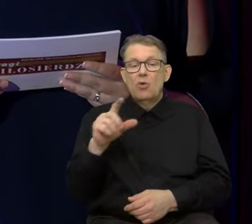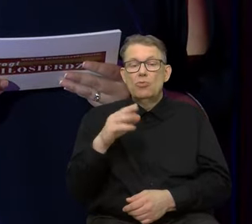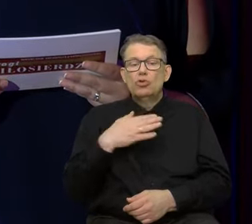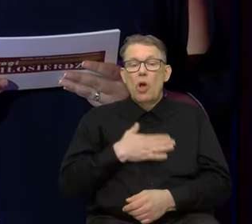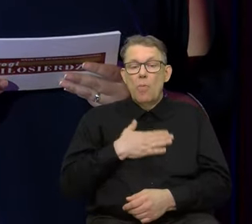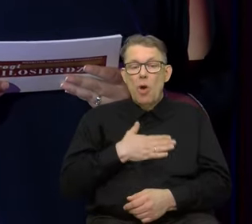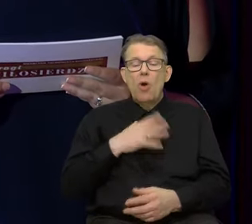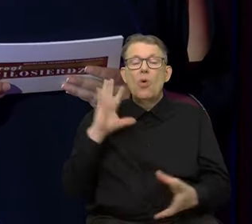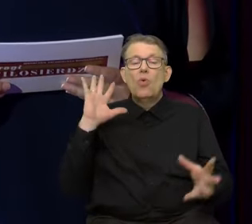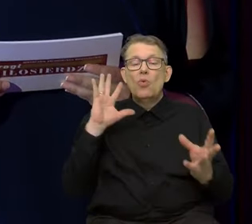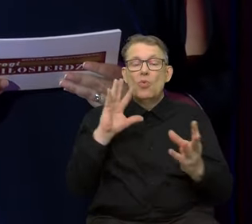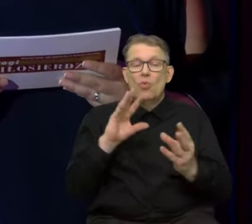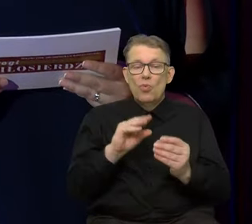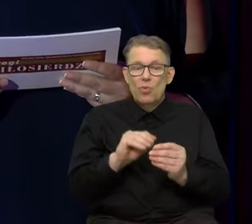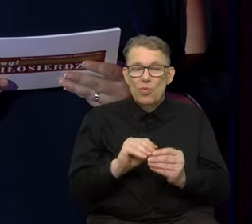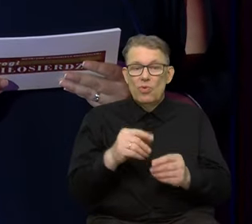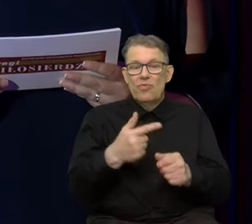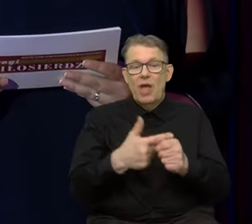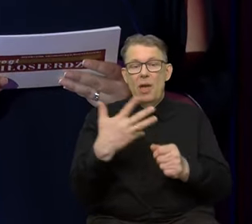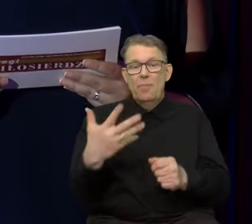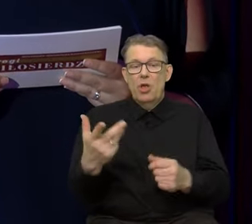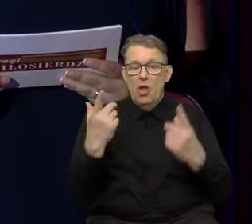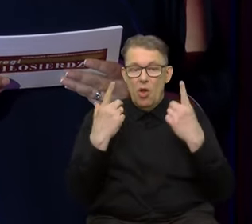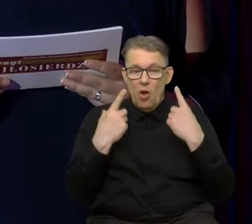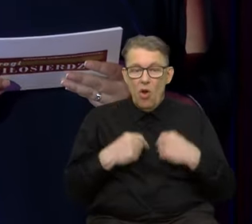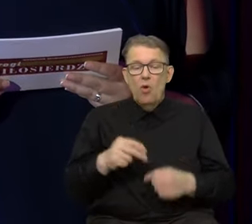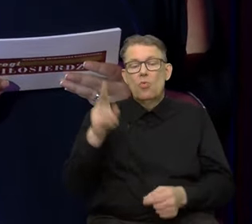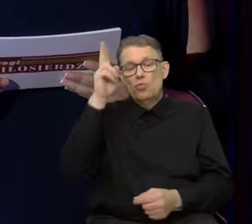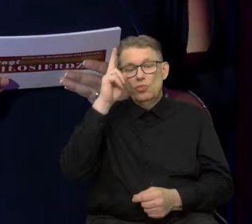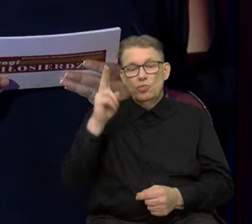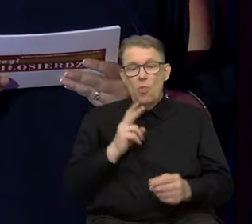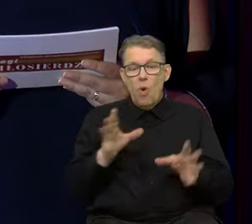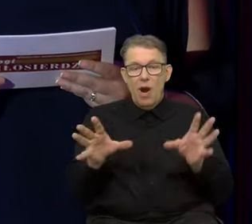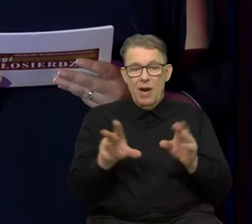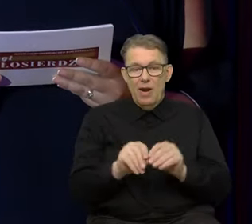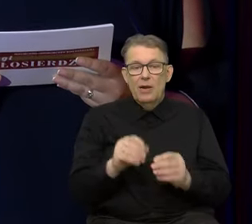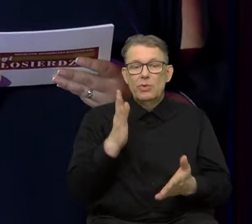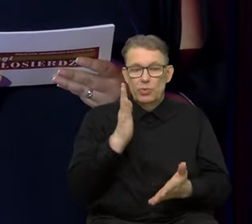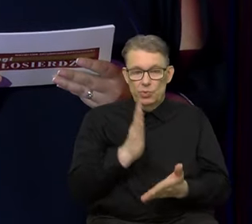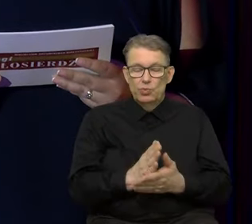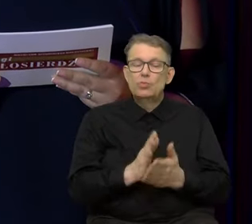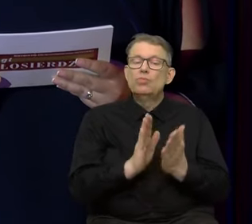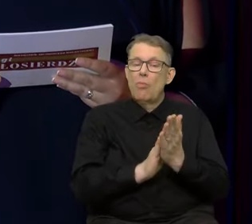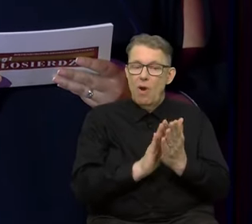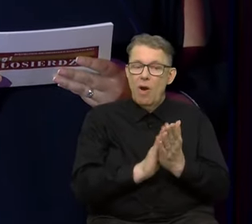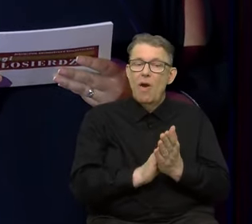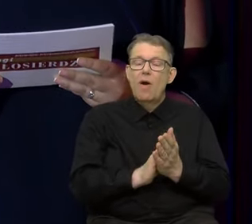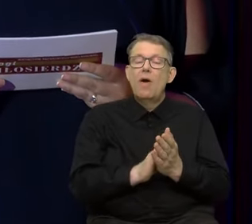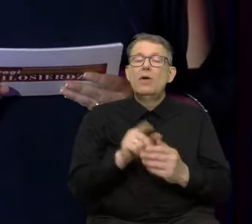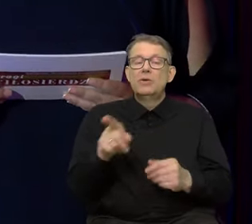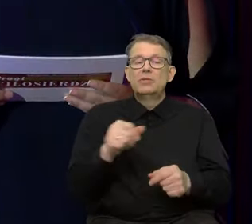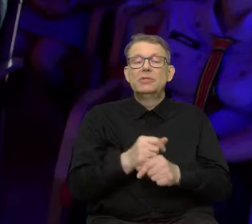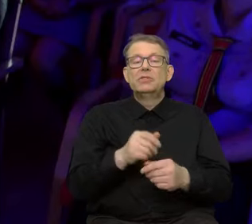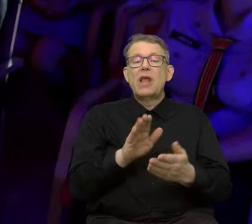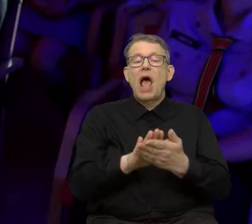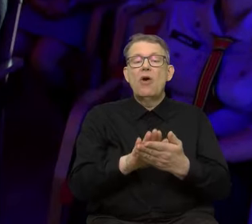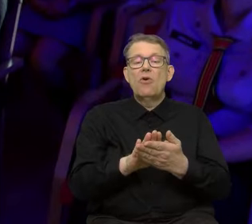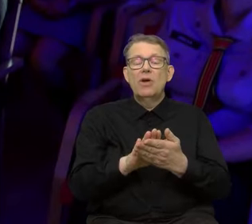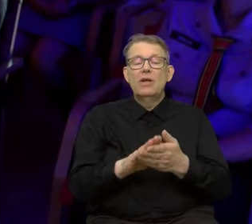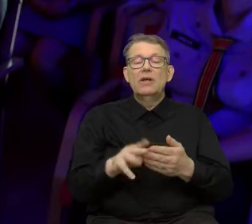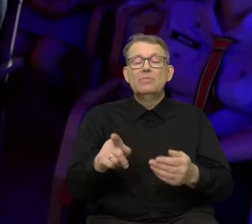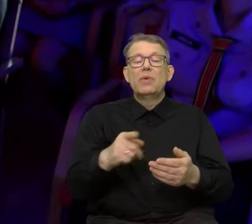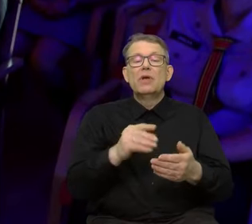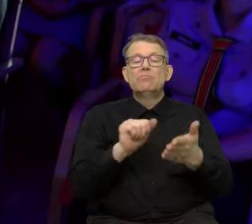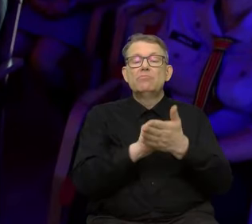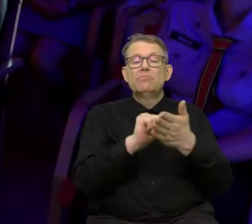edycjach w sumie 25 osób i instytucji zostało uhonorowanych nagrodą miesięcznika